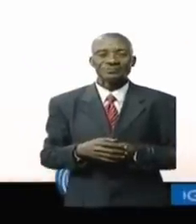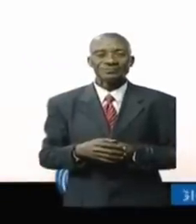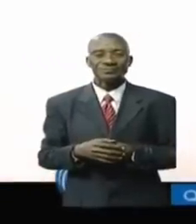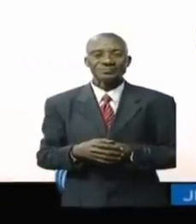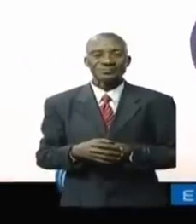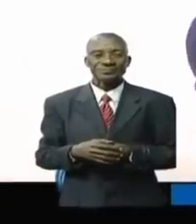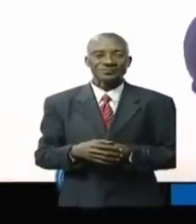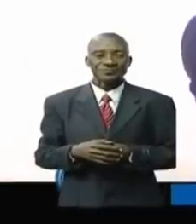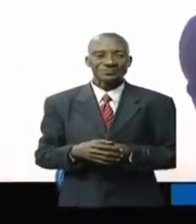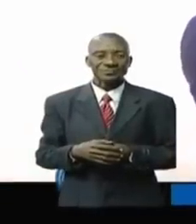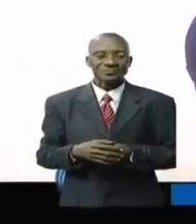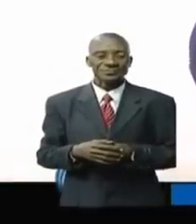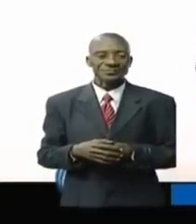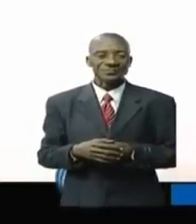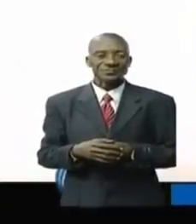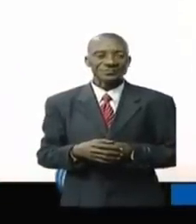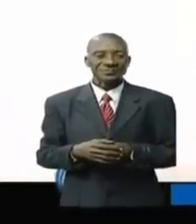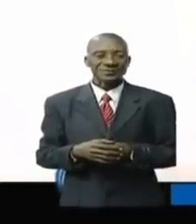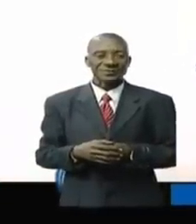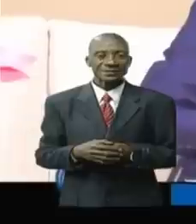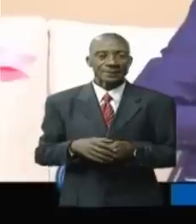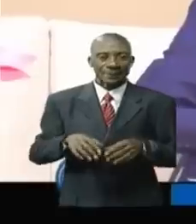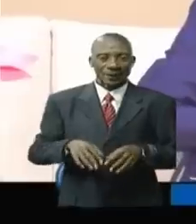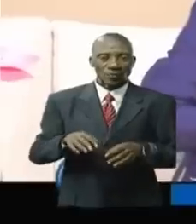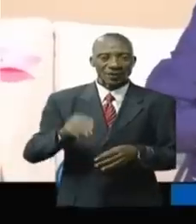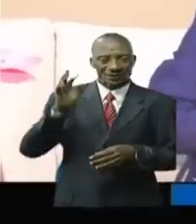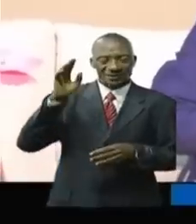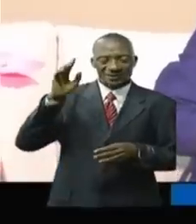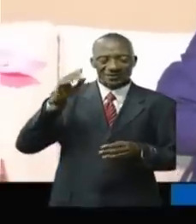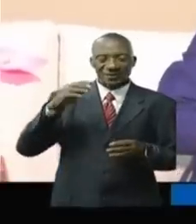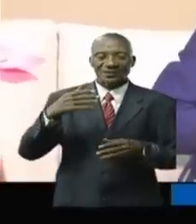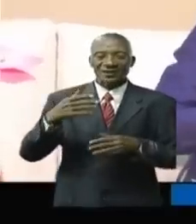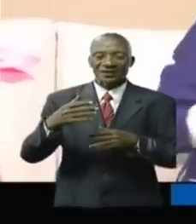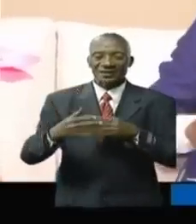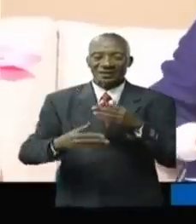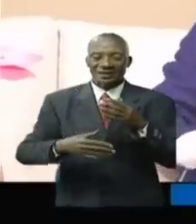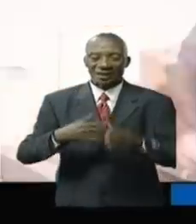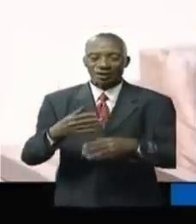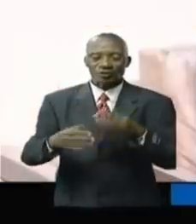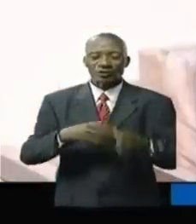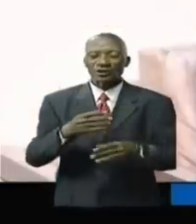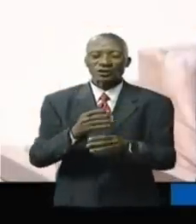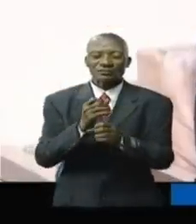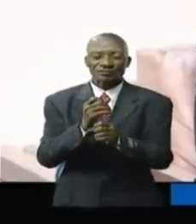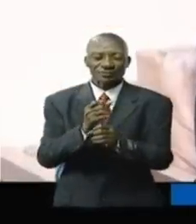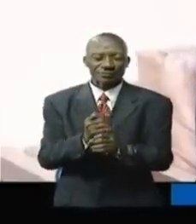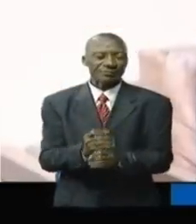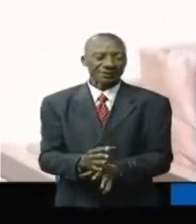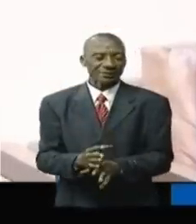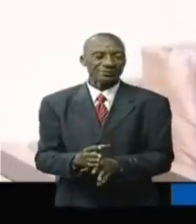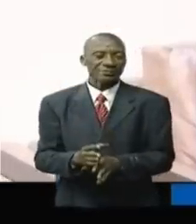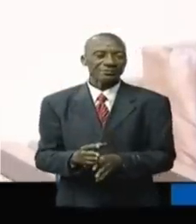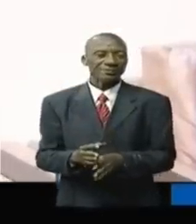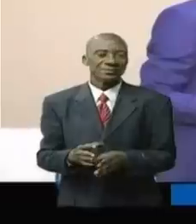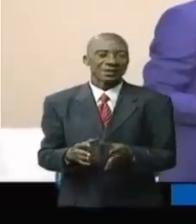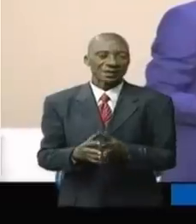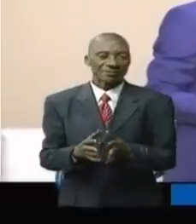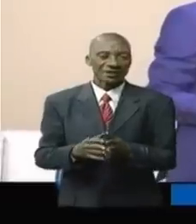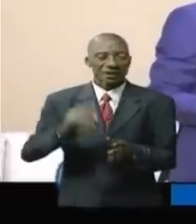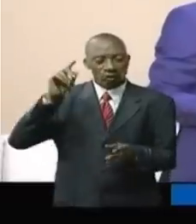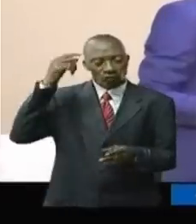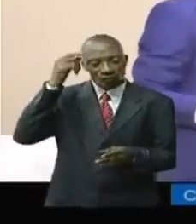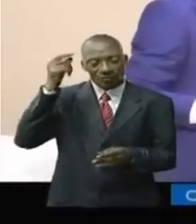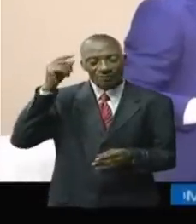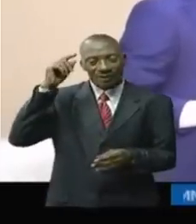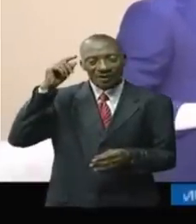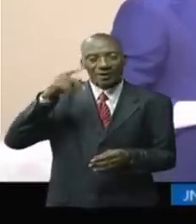L'exécutif provincial de la ville-province Kinshasa affiche désormais complet le vice-gouverneur Gérard Mulumba Kongoloa Kongolo, dit